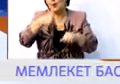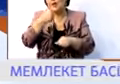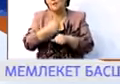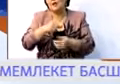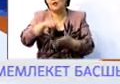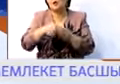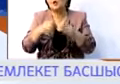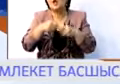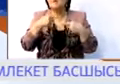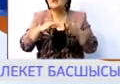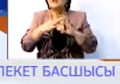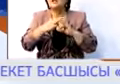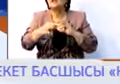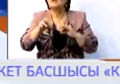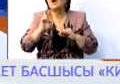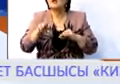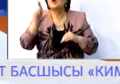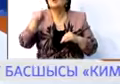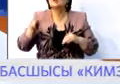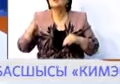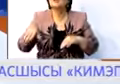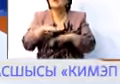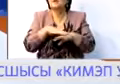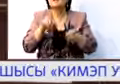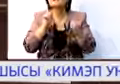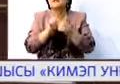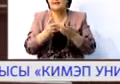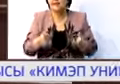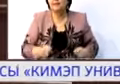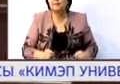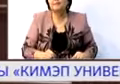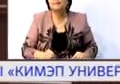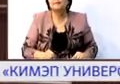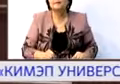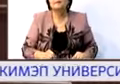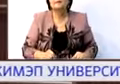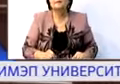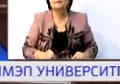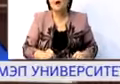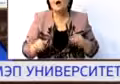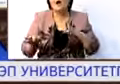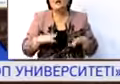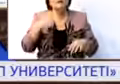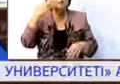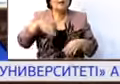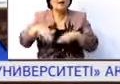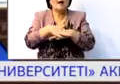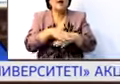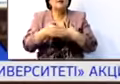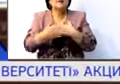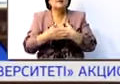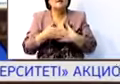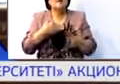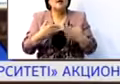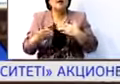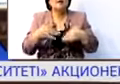құралған топ бірнеше елді мекенді аралап, тұрғындармен кездесті. Акцияның мақсаты халықпен тығыз қарым-қатынаста